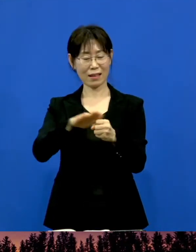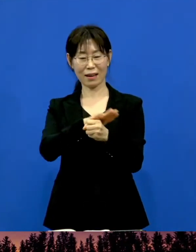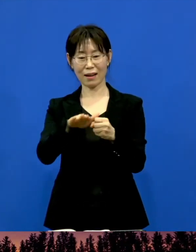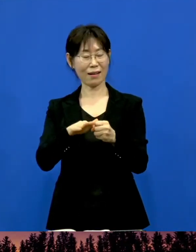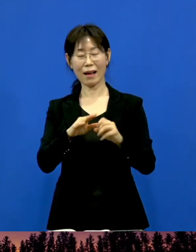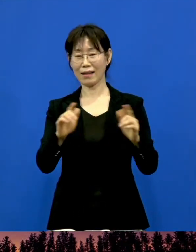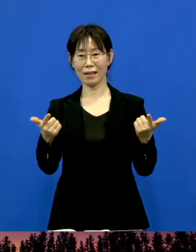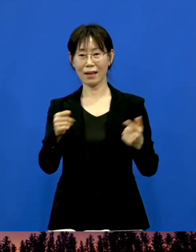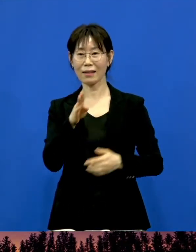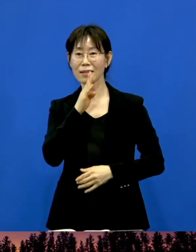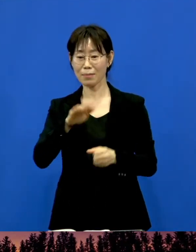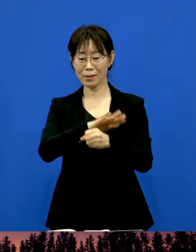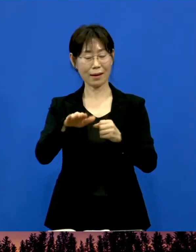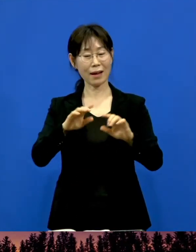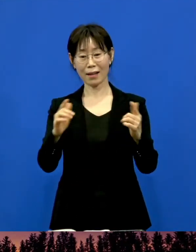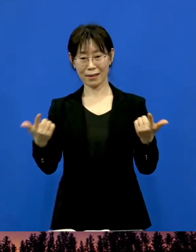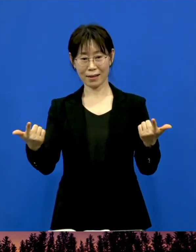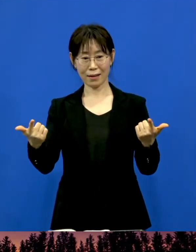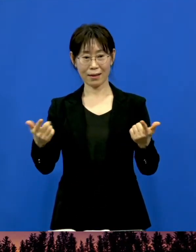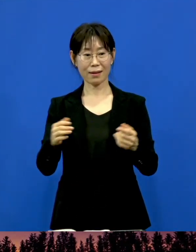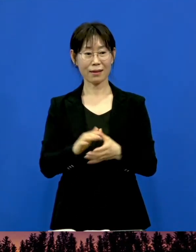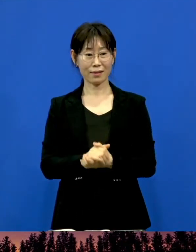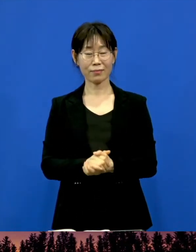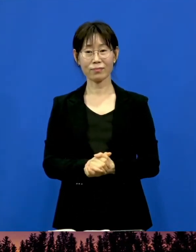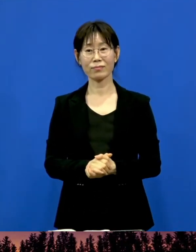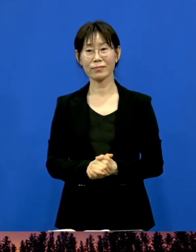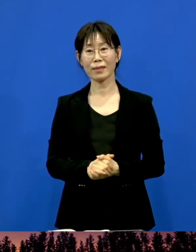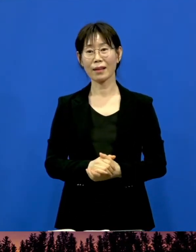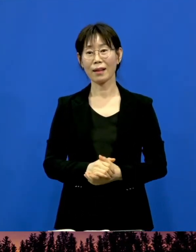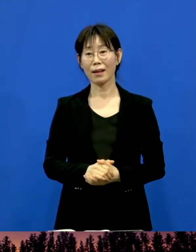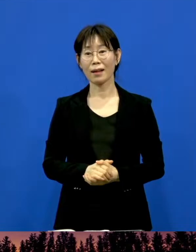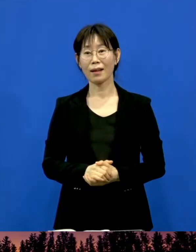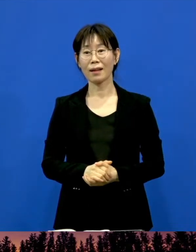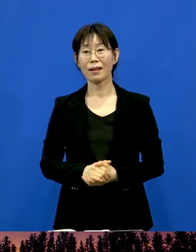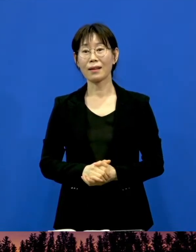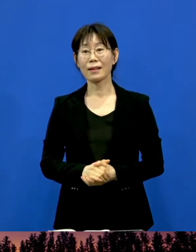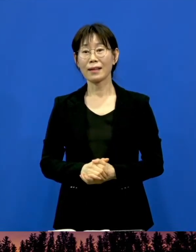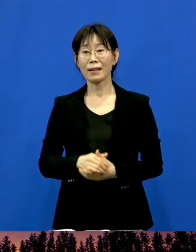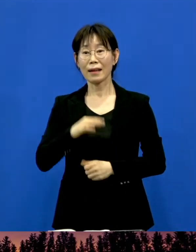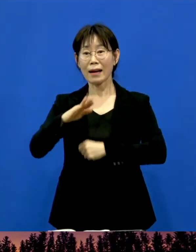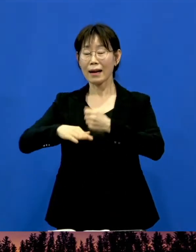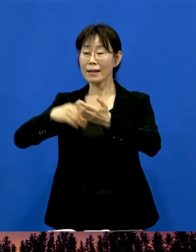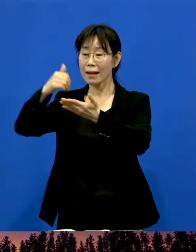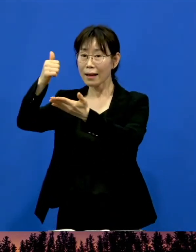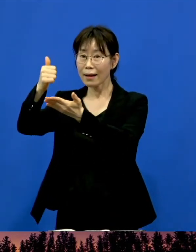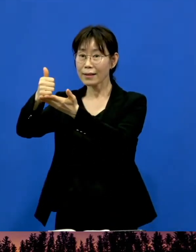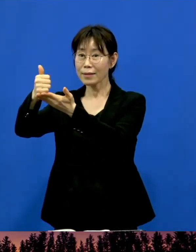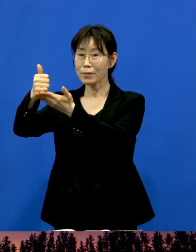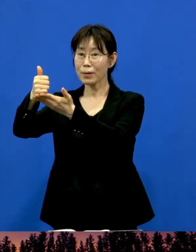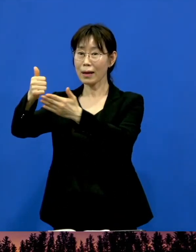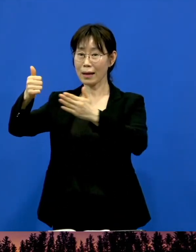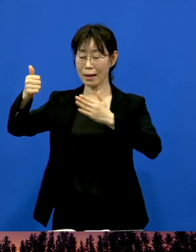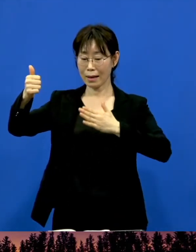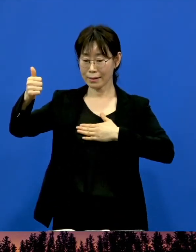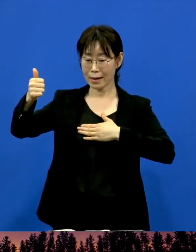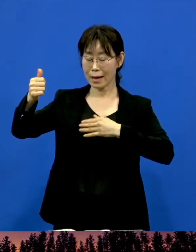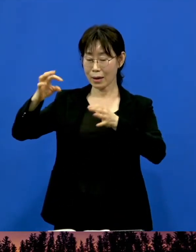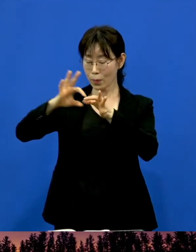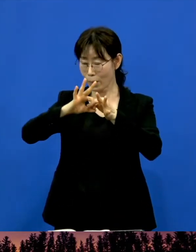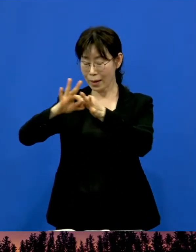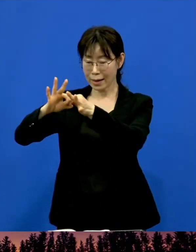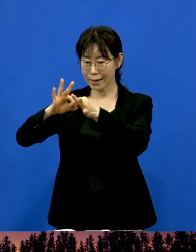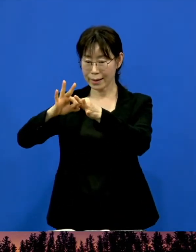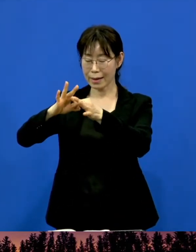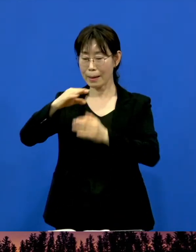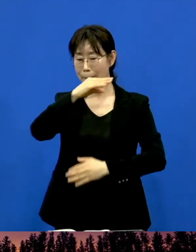여러분, 우리는 하나님의 관계를 확인해야 합니다. 기도가 흥정의 도구가 아닙니다. 하나님과의 관계 안에서